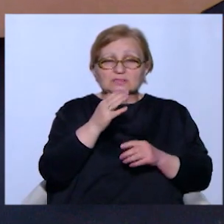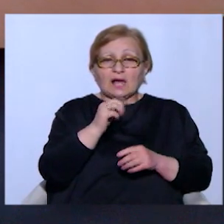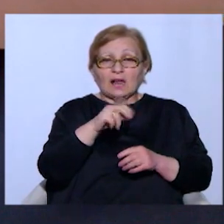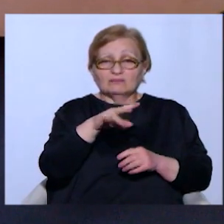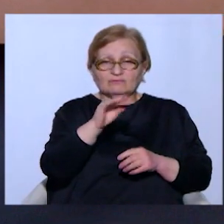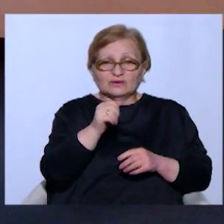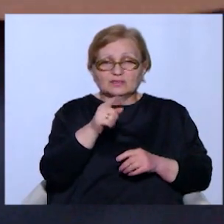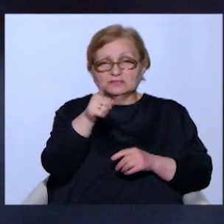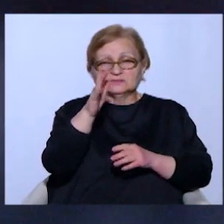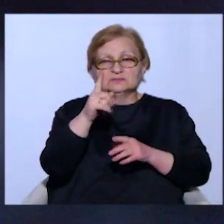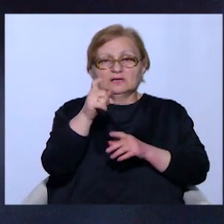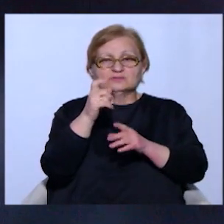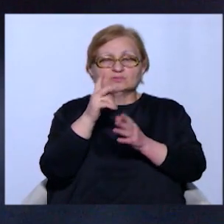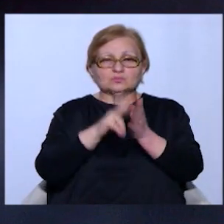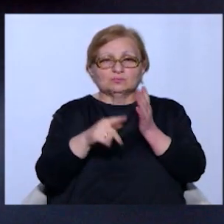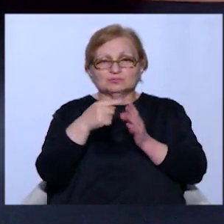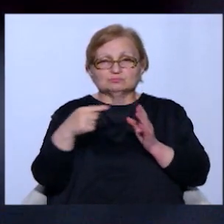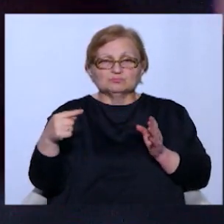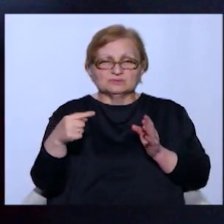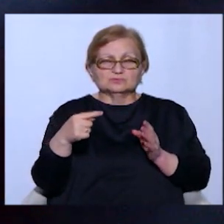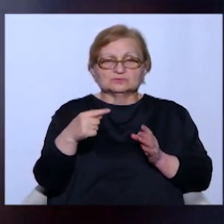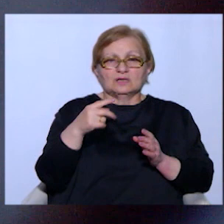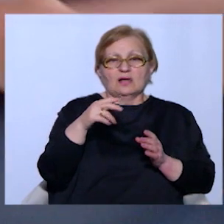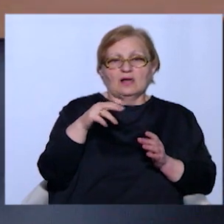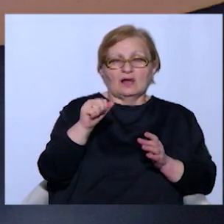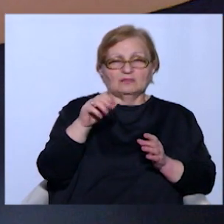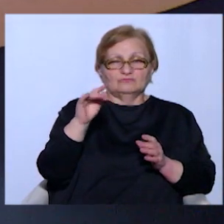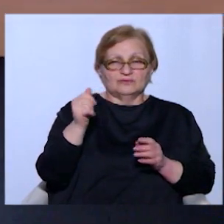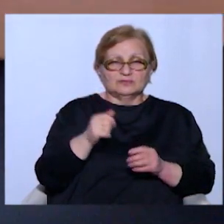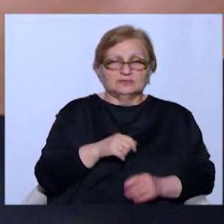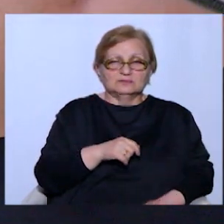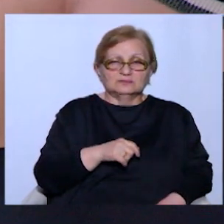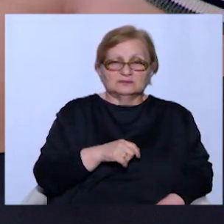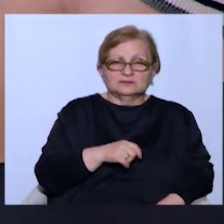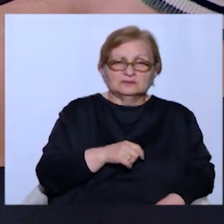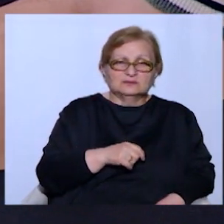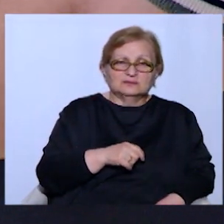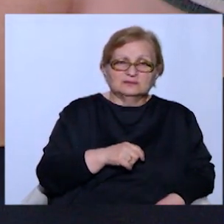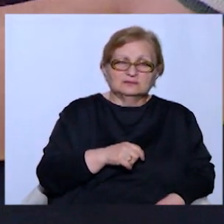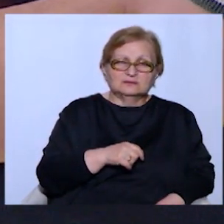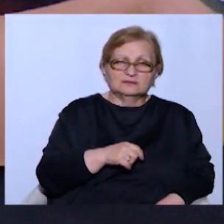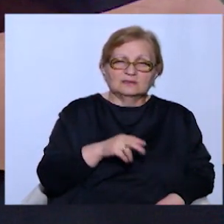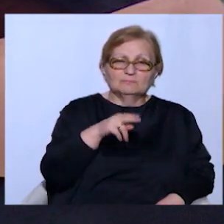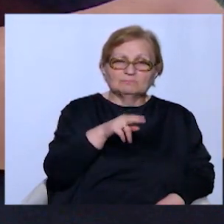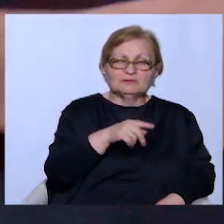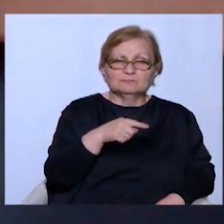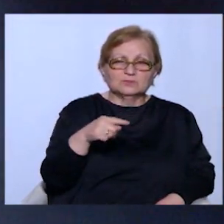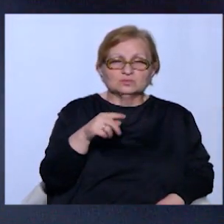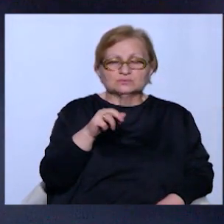არის 180 მინუს ალფა. ან პი მინუს ალფა თუ რადიანებში ვზომათ, ხო, აი მოდი აქ კარგად ჩანს, გავწეროთ პი მინუს